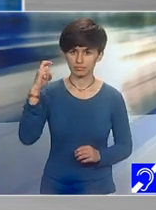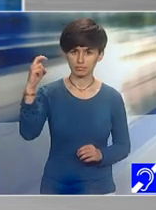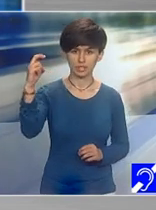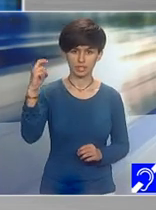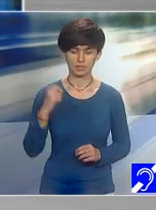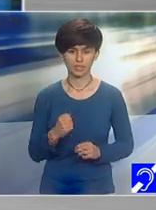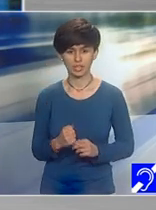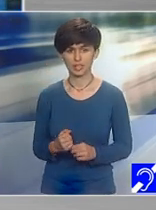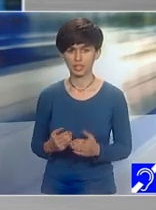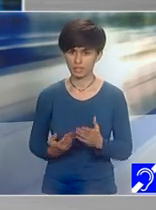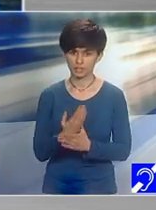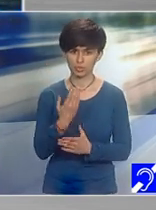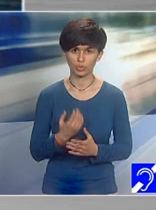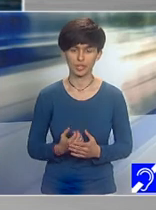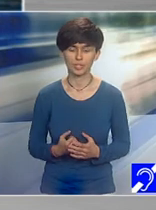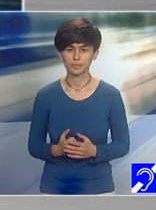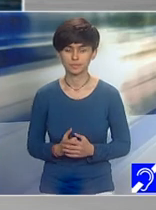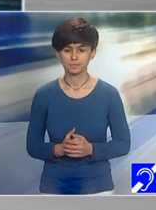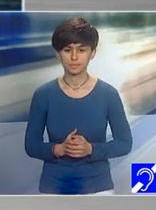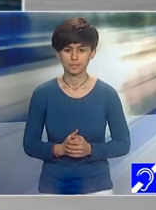moderne, dotate de ultimă generație,